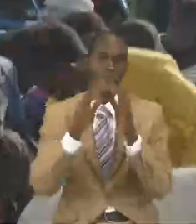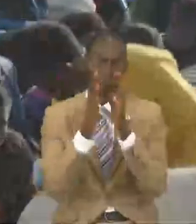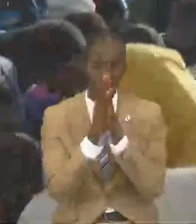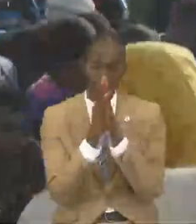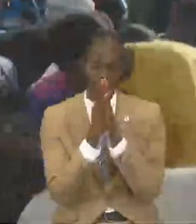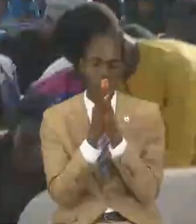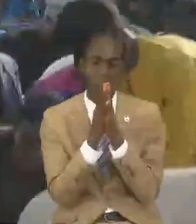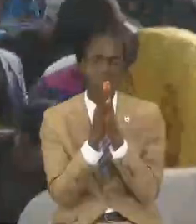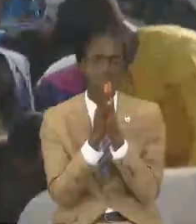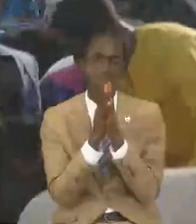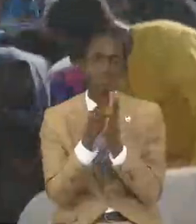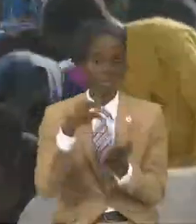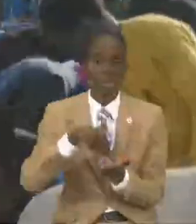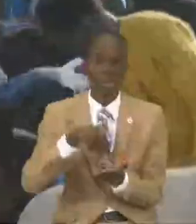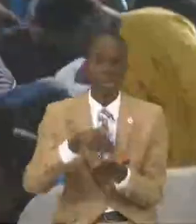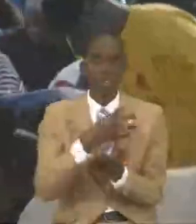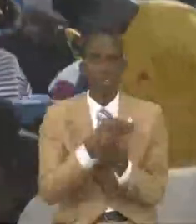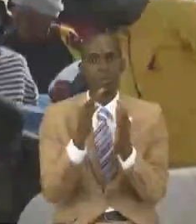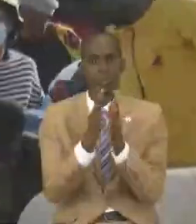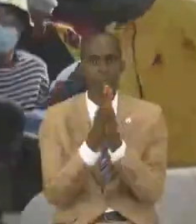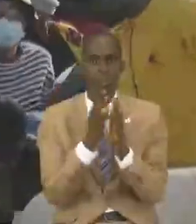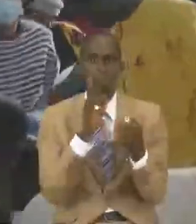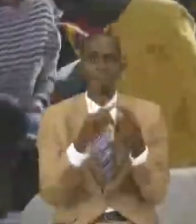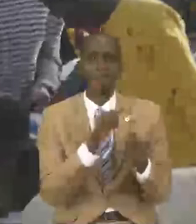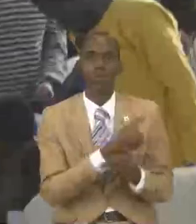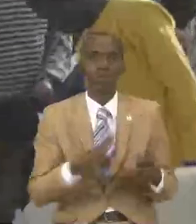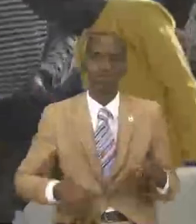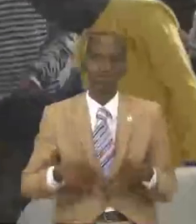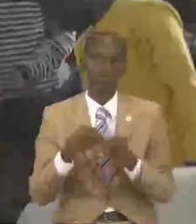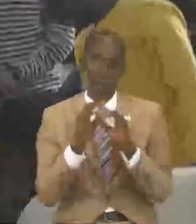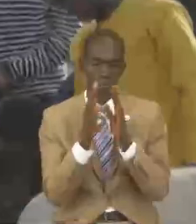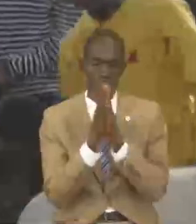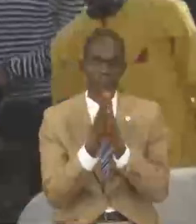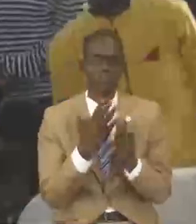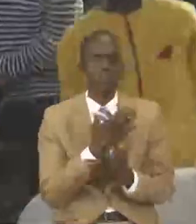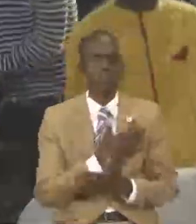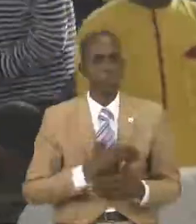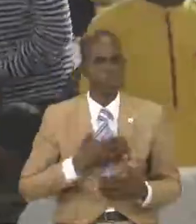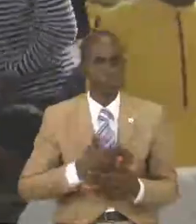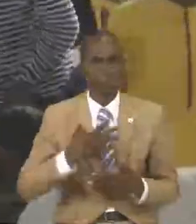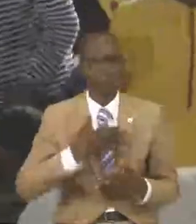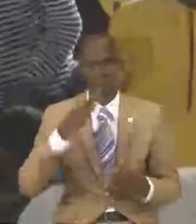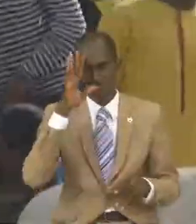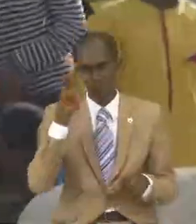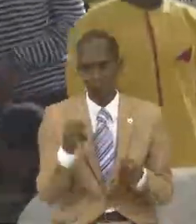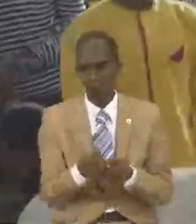la prière. Lève-toi, parle à Dieu dans la prière. Mon frère,